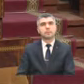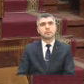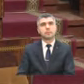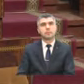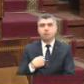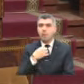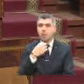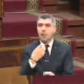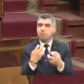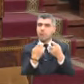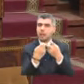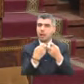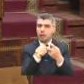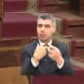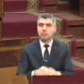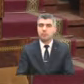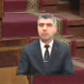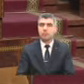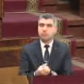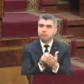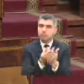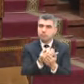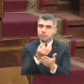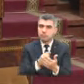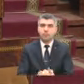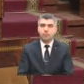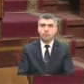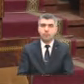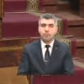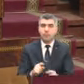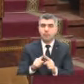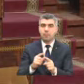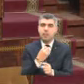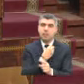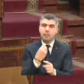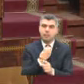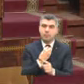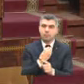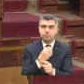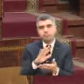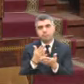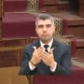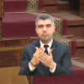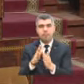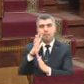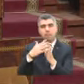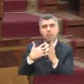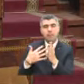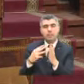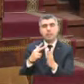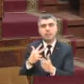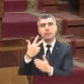وغادي نعطيكم أمثلة السيد الوزير. لا يعقل باش مستشفى القرب اللي تبرمج هذه 3 سنوات